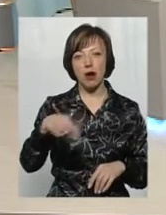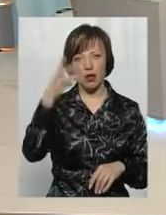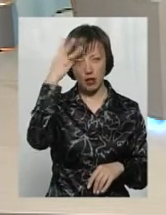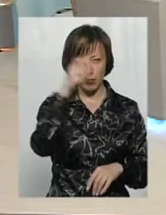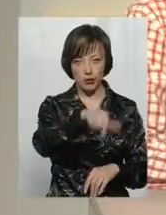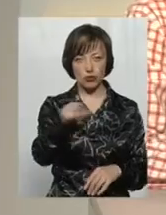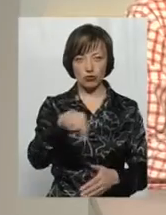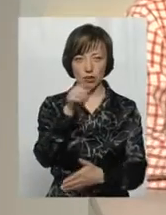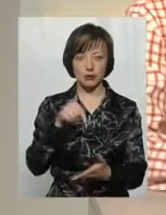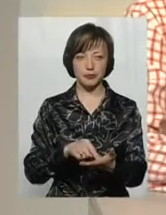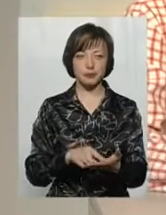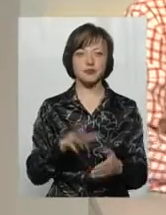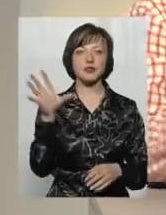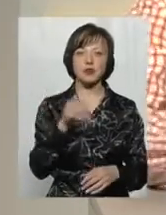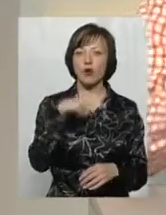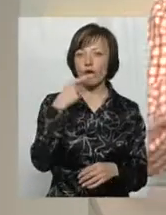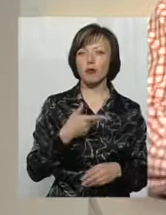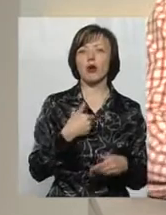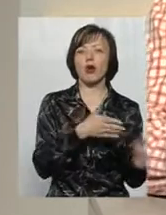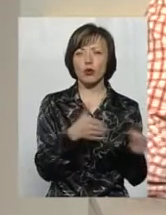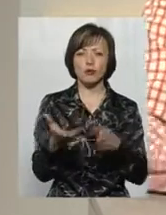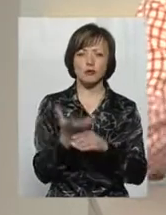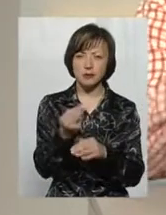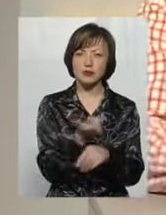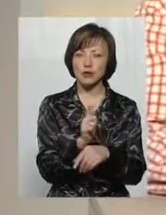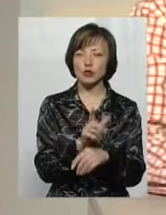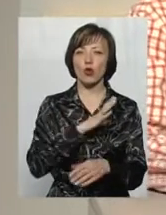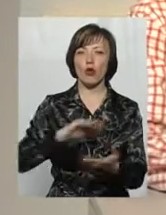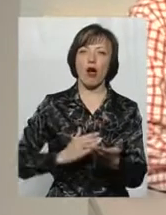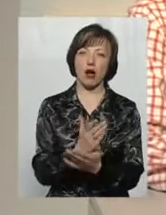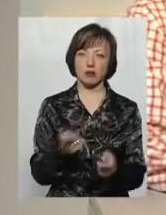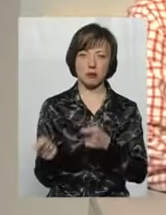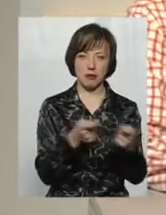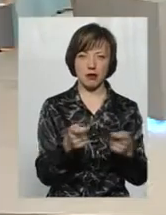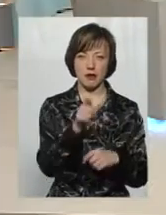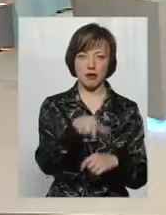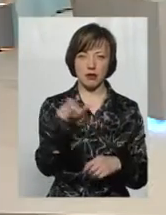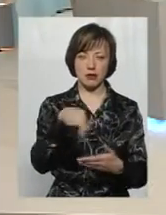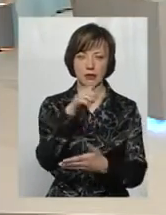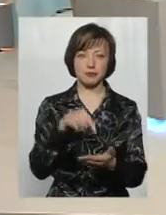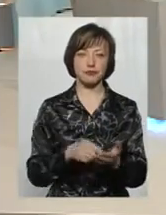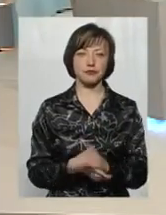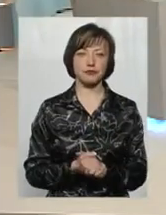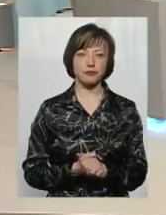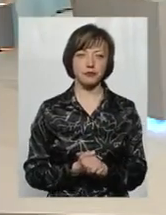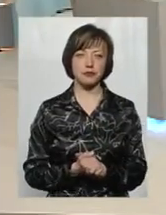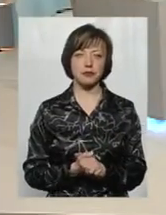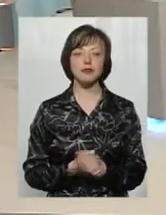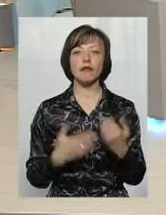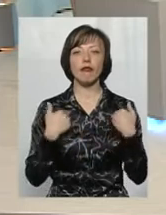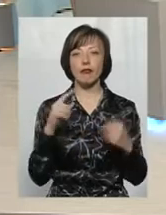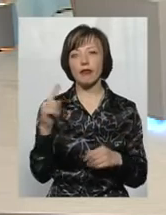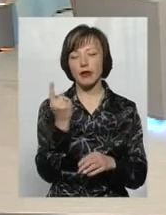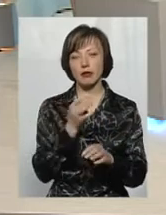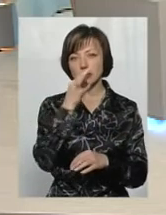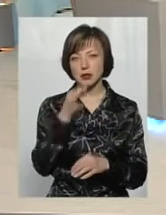хмельничани? Тому що всі говорили, ми готові платити більше, аби були якісні перевезення. Я не перше, перше скажу. Ну, для нас, для